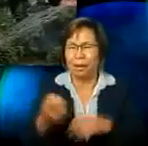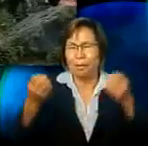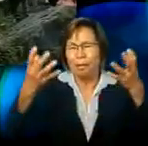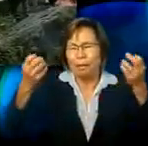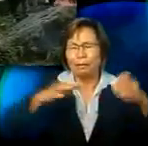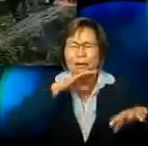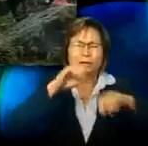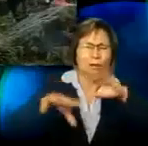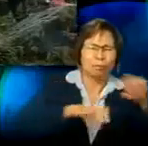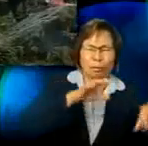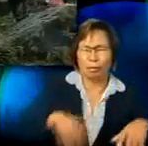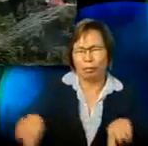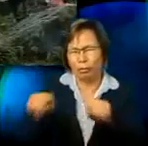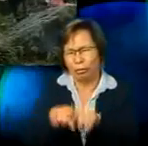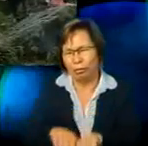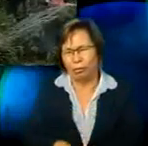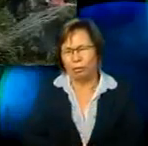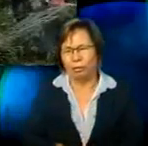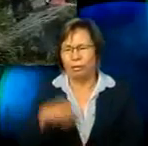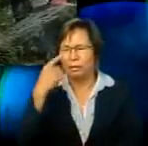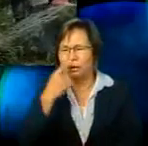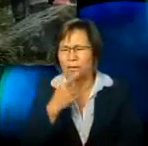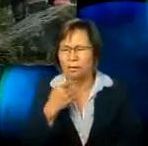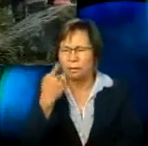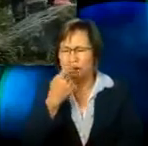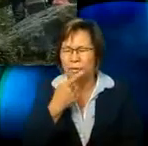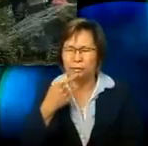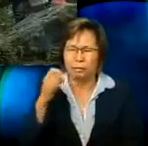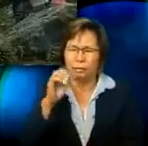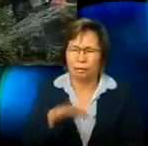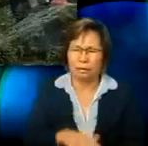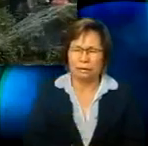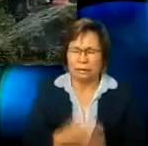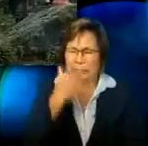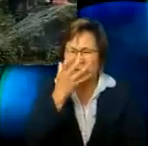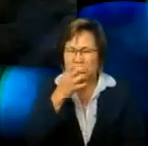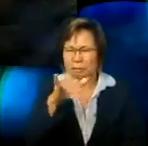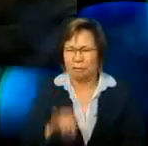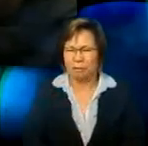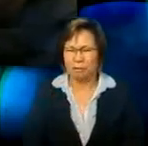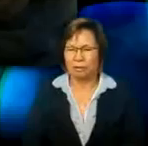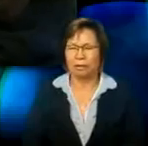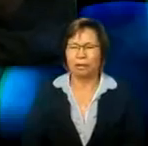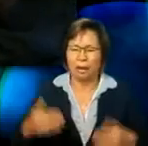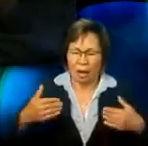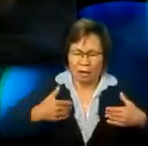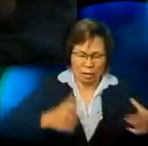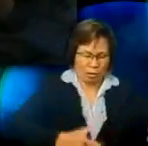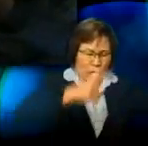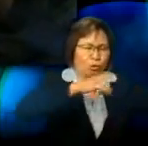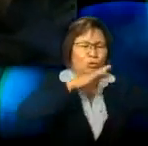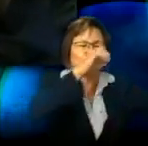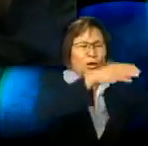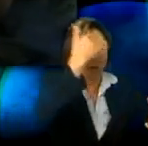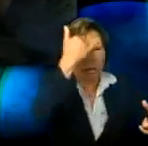Eh, banyak sampah pula. Eh, siapa pula ni? Geram lah. Aduh. Ish, kan ada tong